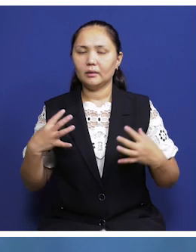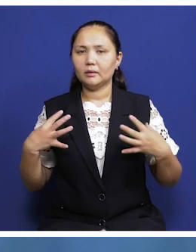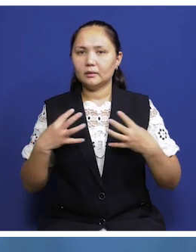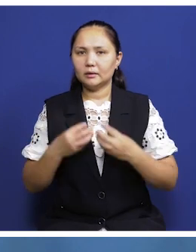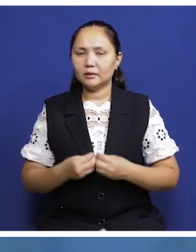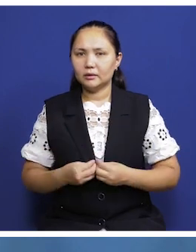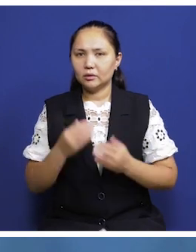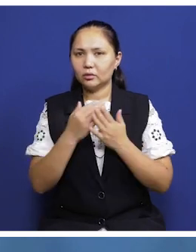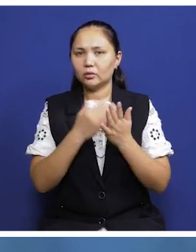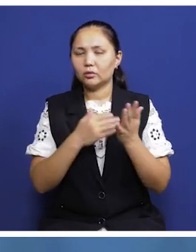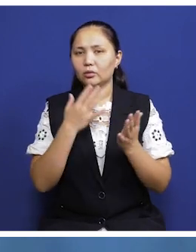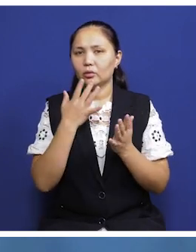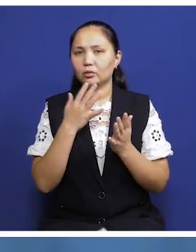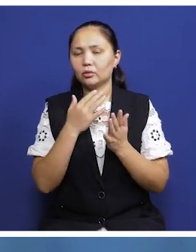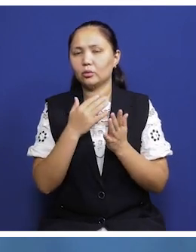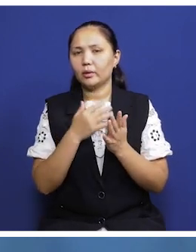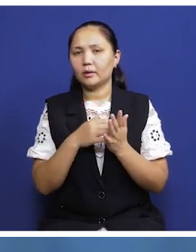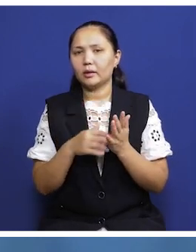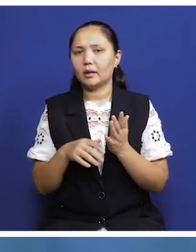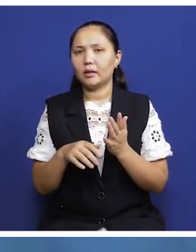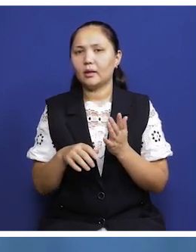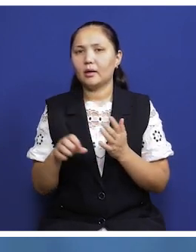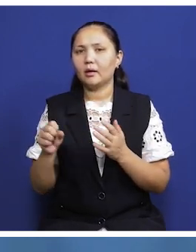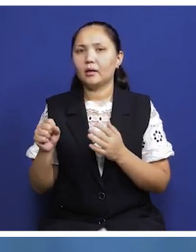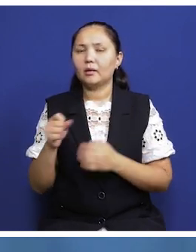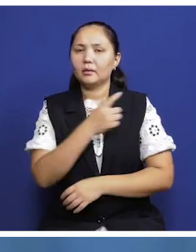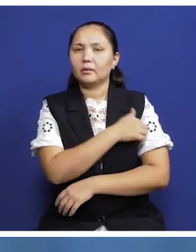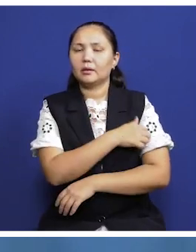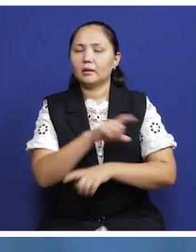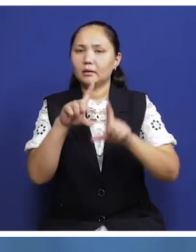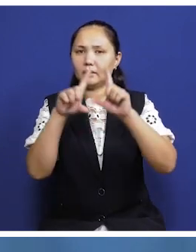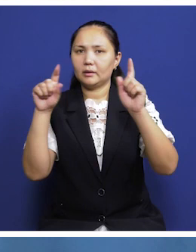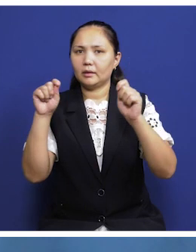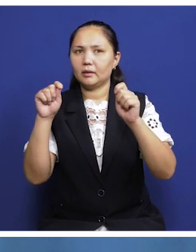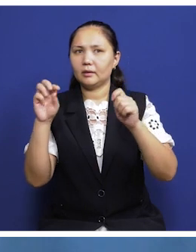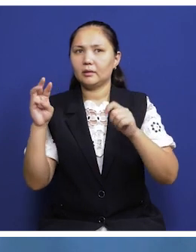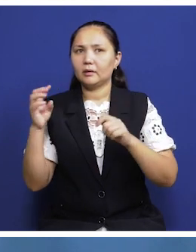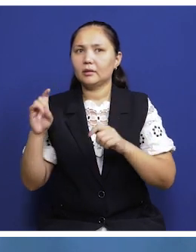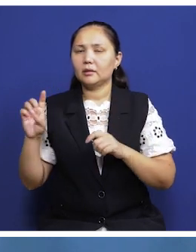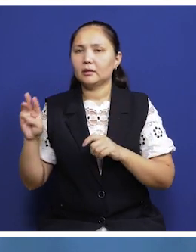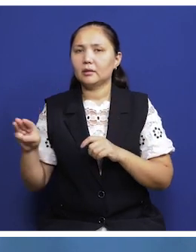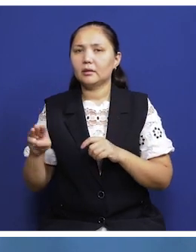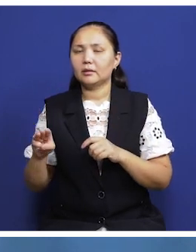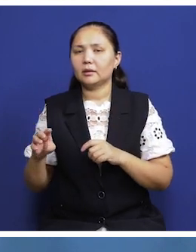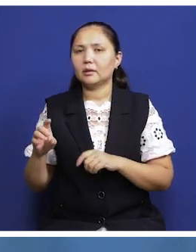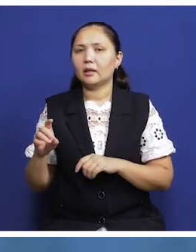ұлттық жобасы аясында Аққұм ауылындағы дәрігерлік амбулатория мен Шытты ауылындағы фельдшерлік